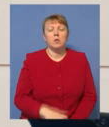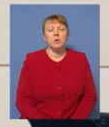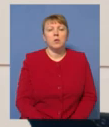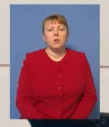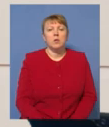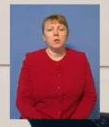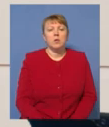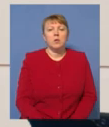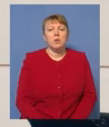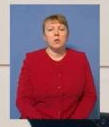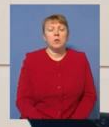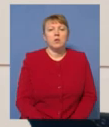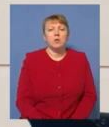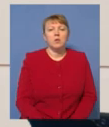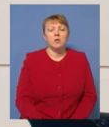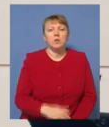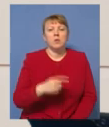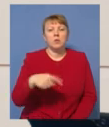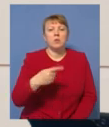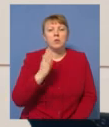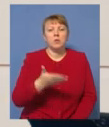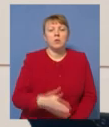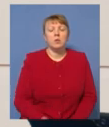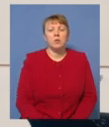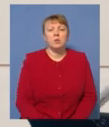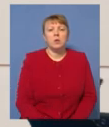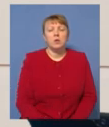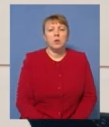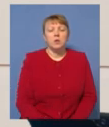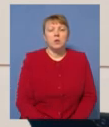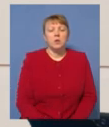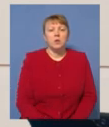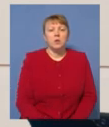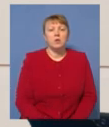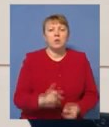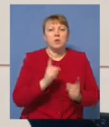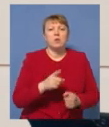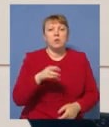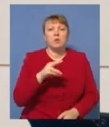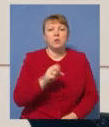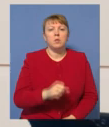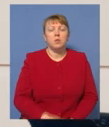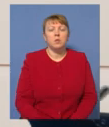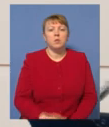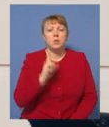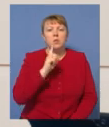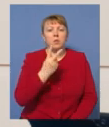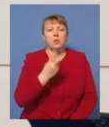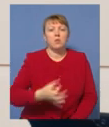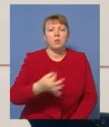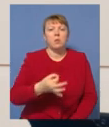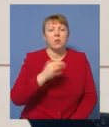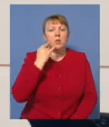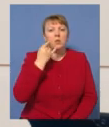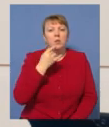И, по-моему, со следующего года... Это будет уже действовать по всей республике, а пока только в двух областях, Павлодар